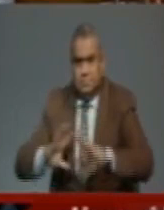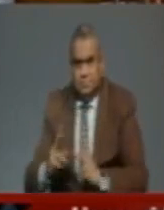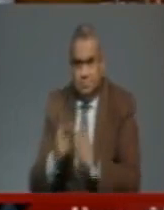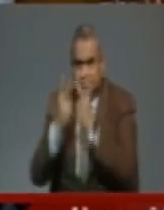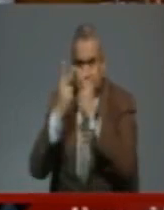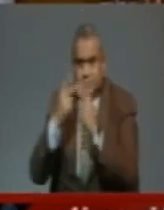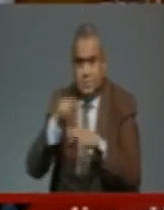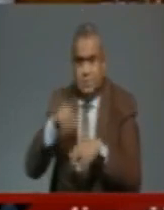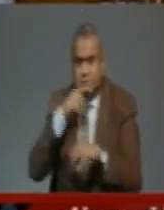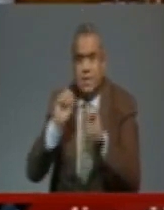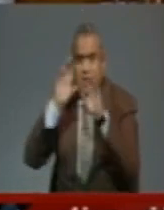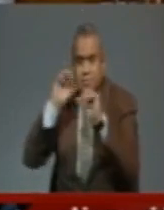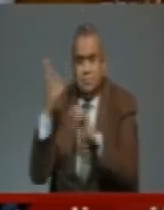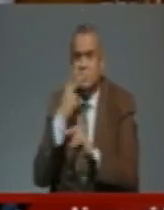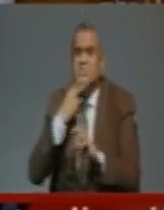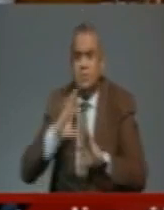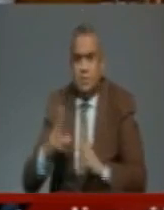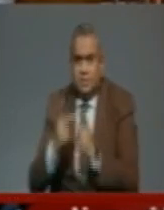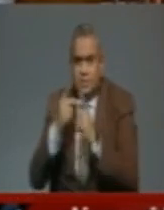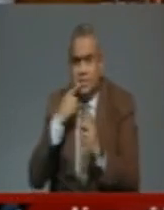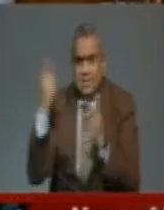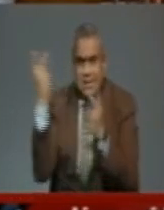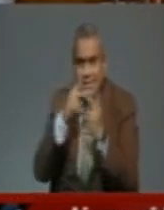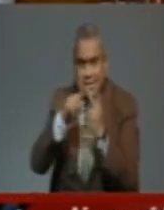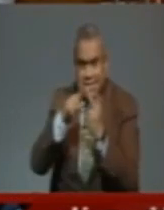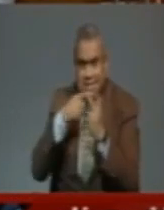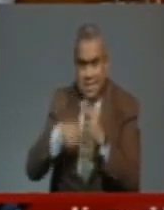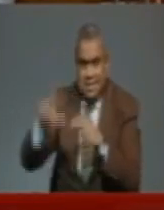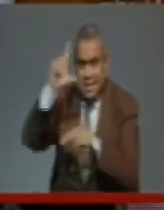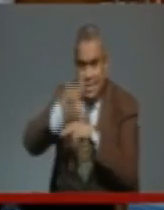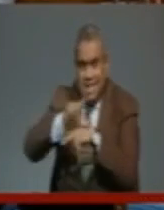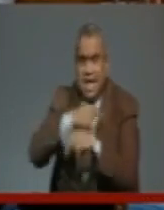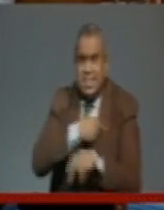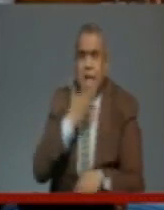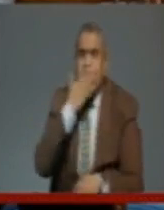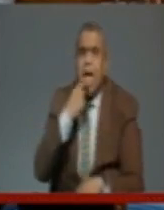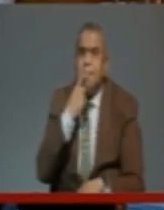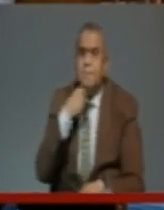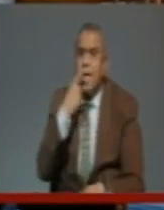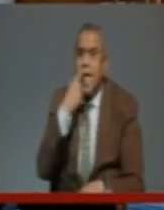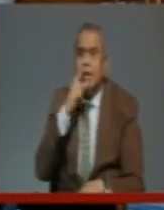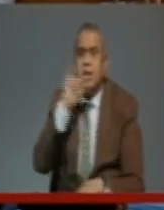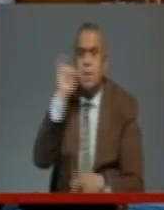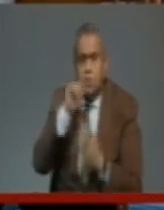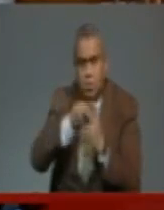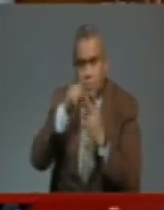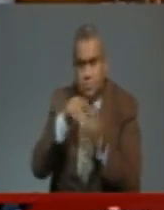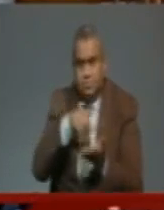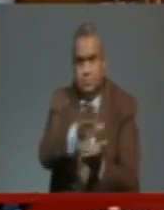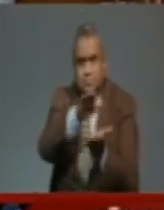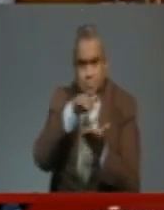الإشارات والبنية الأساسية. الجزء الثاني من الاتحاد للأباري وده الجزء المهم جدا في نقل